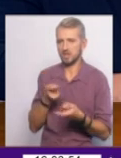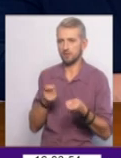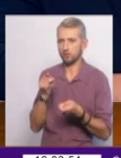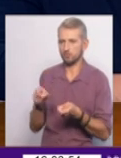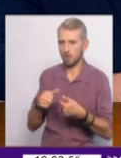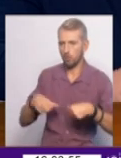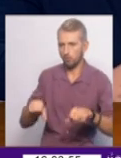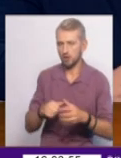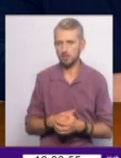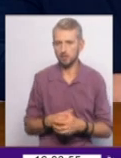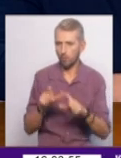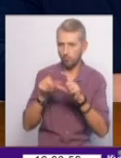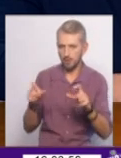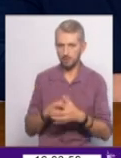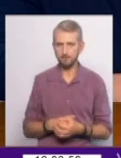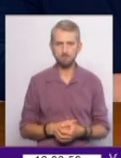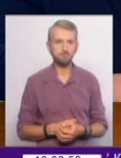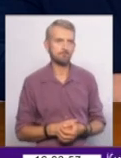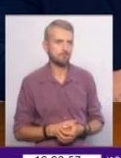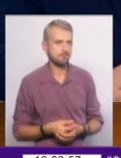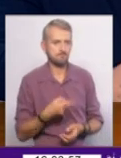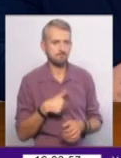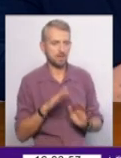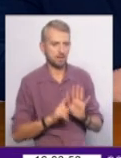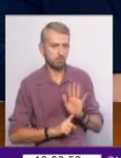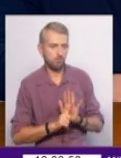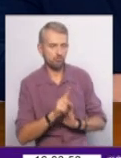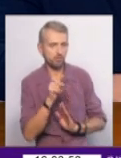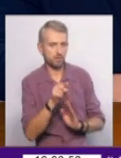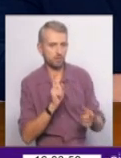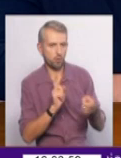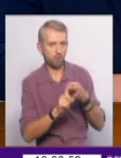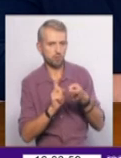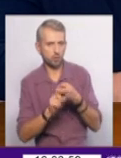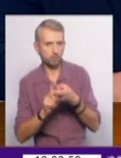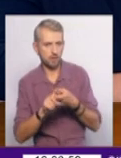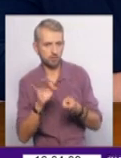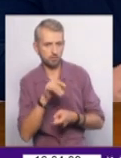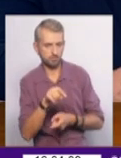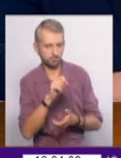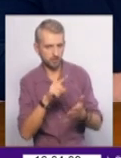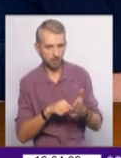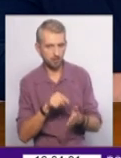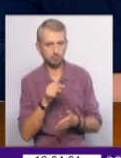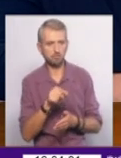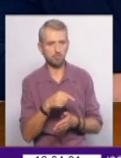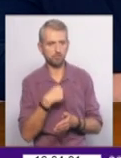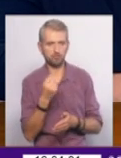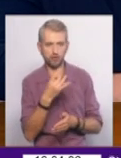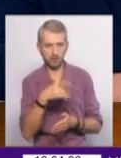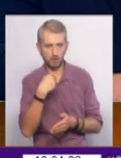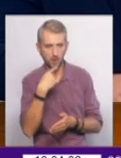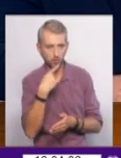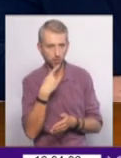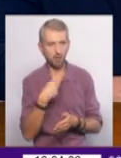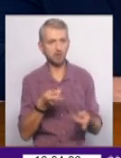компанії? Ну, ми тільки почали з ними, якби, контактувати з цього приводу, тому що там, я ще раз скажу, змінилися керівництво. Так, але до